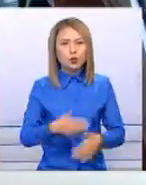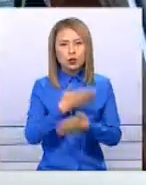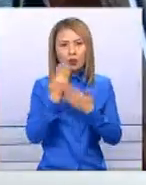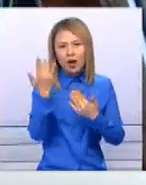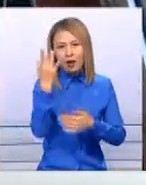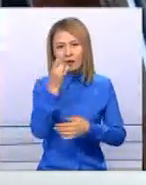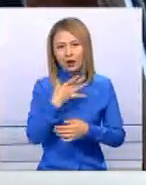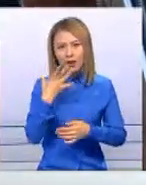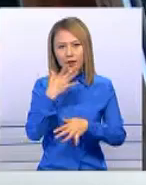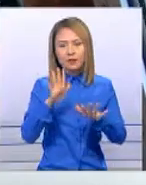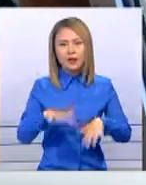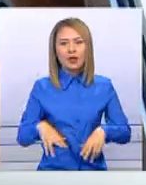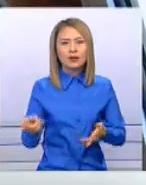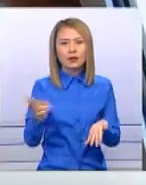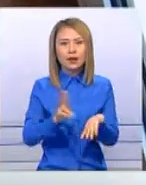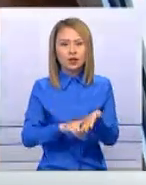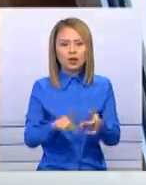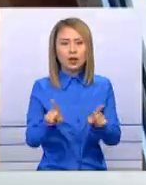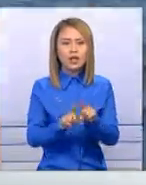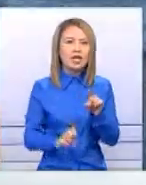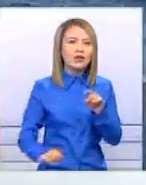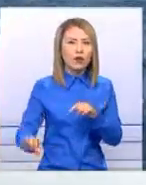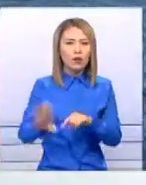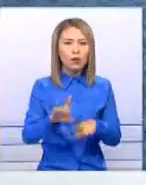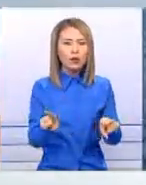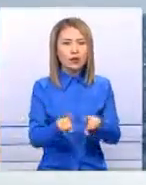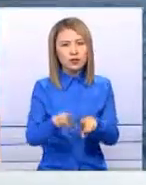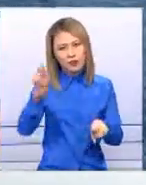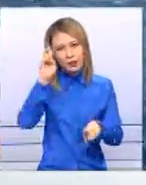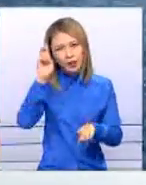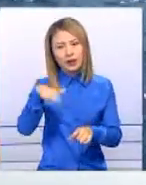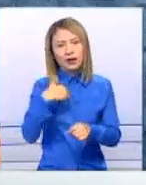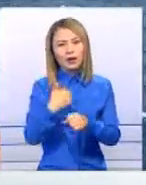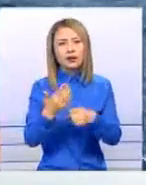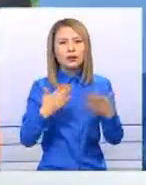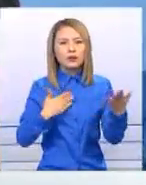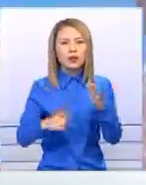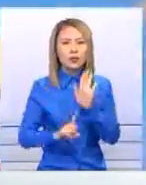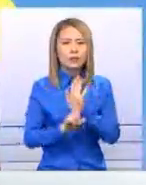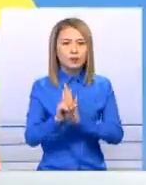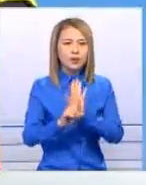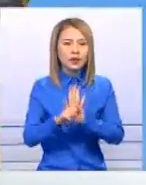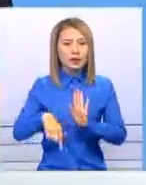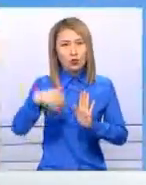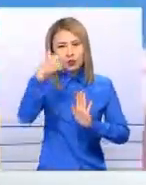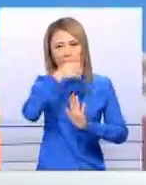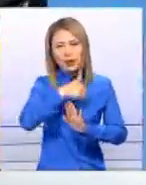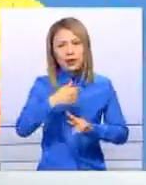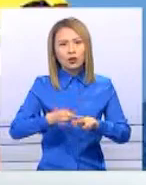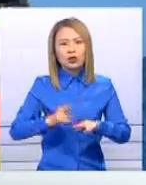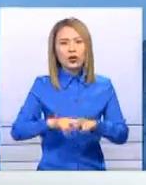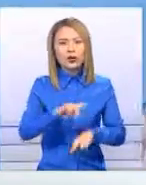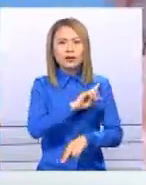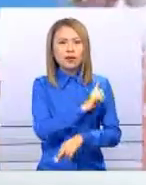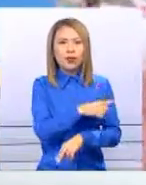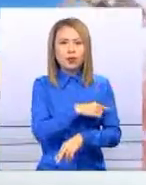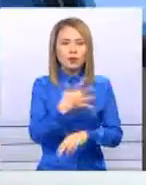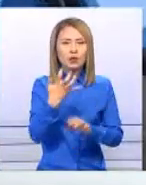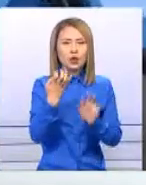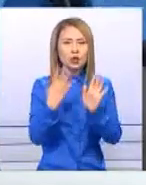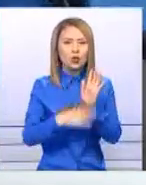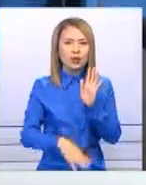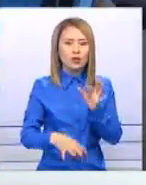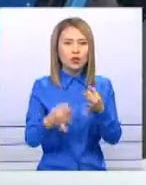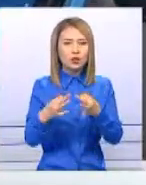Осыны пайдаланған африкалық мигранттар көп жағдайда Еуропаға дәл осы мемлекет арқылы аттанып жатады. Жылдың өзінде кәрі құрлыққа жетуді